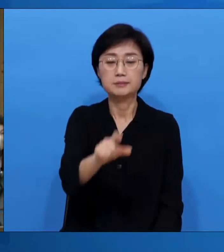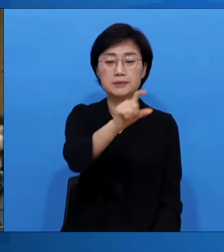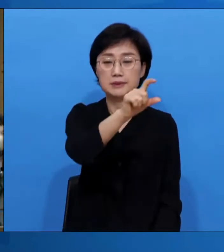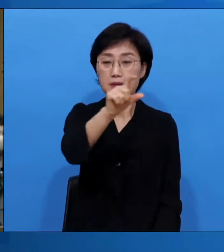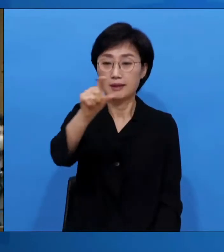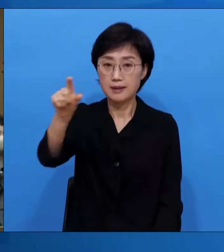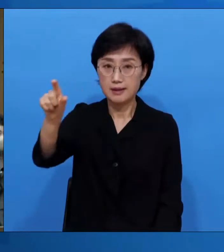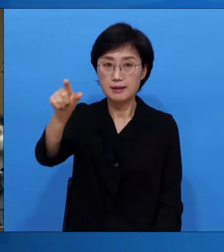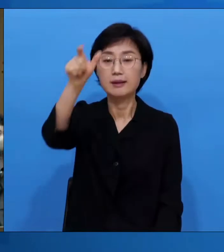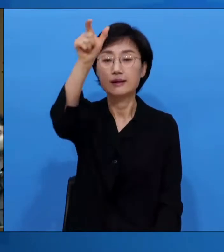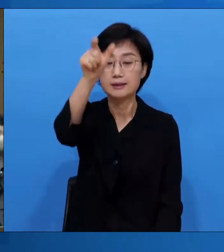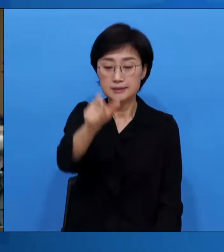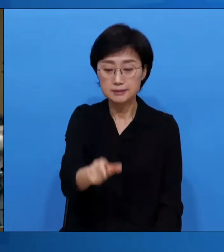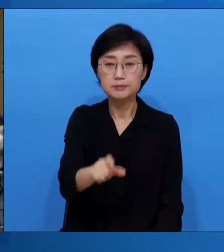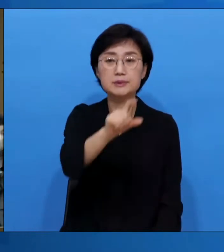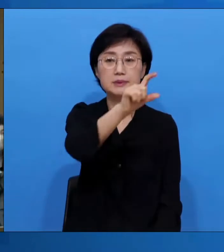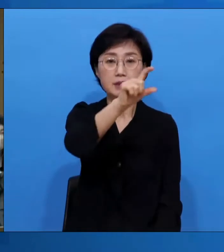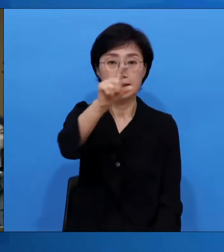십자가